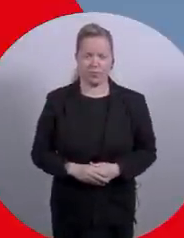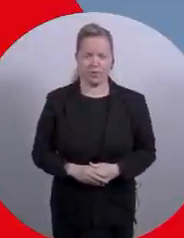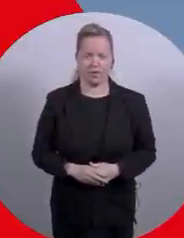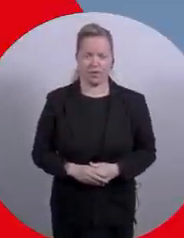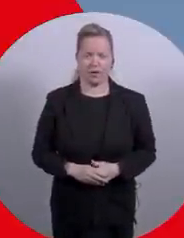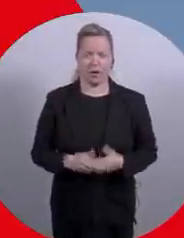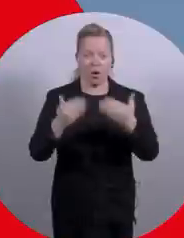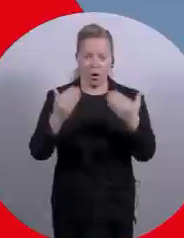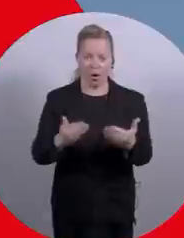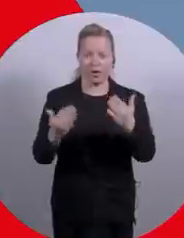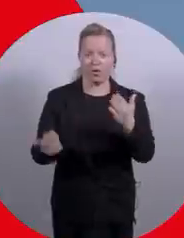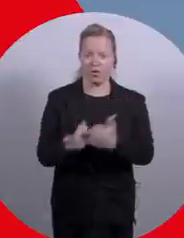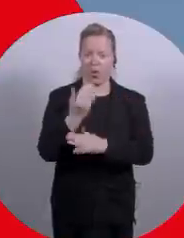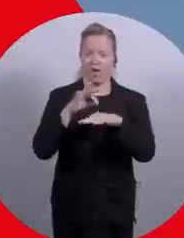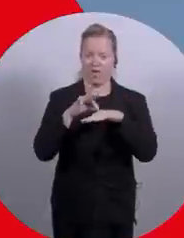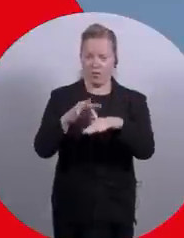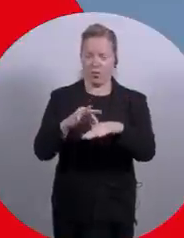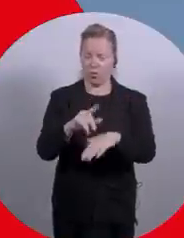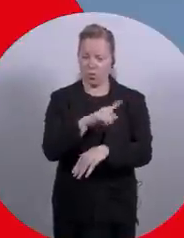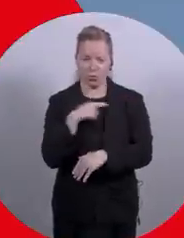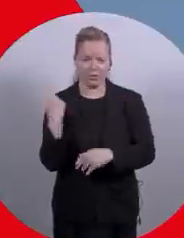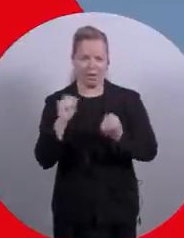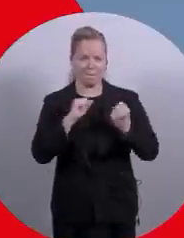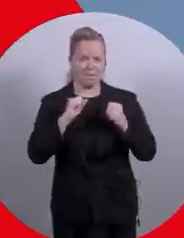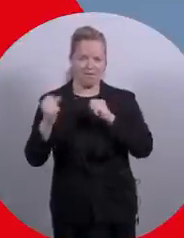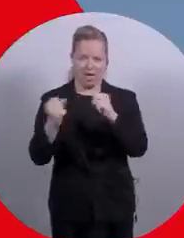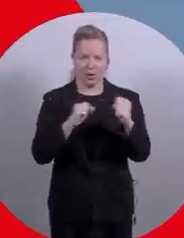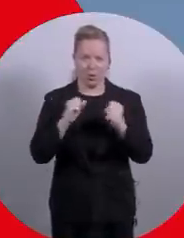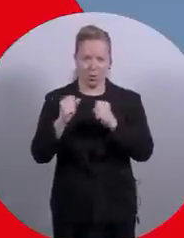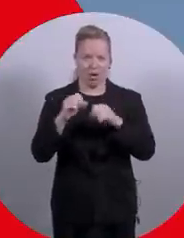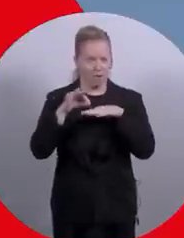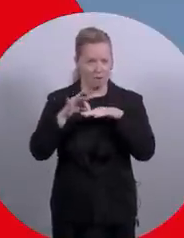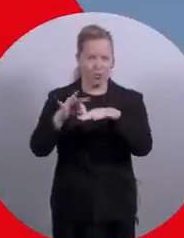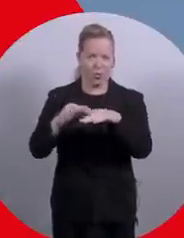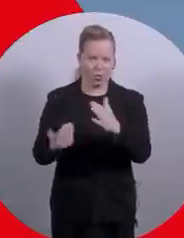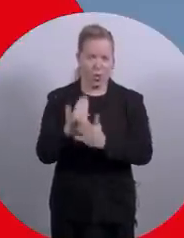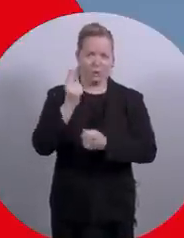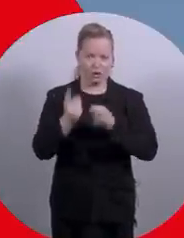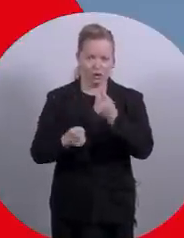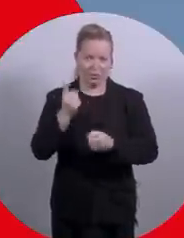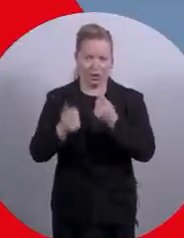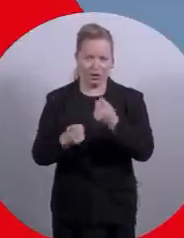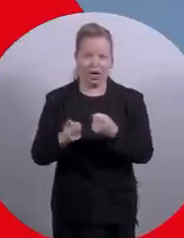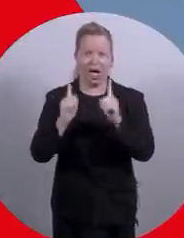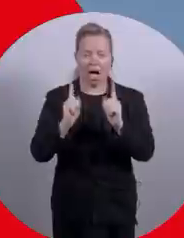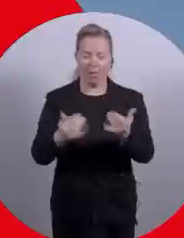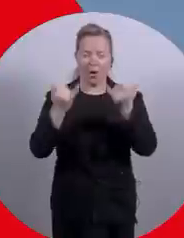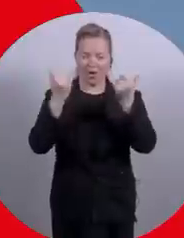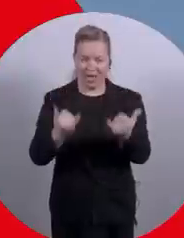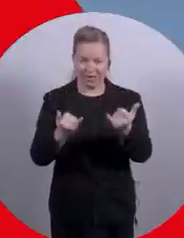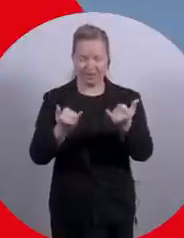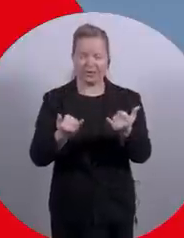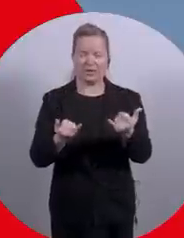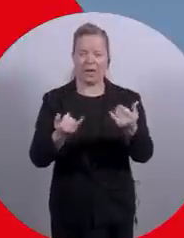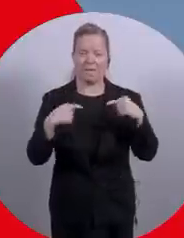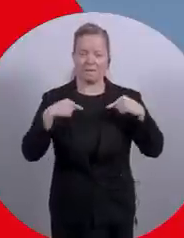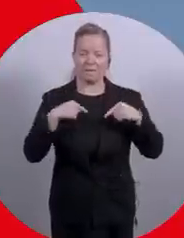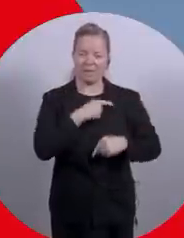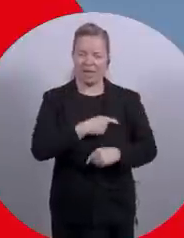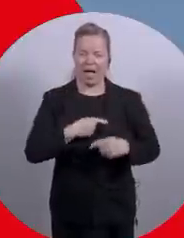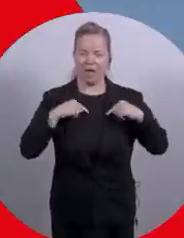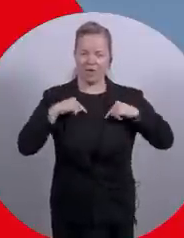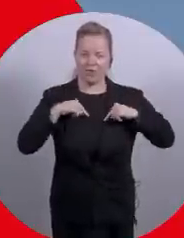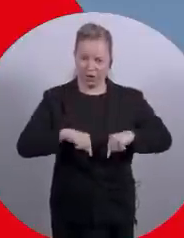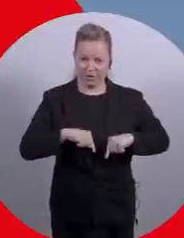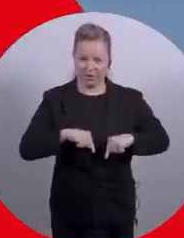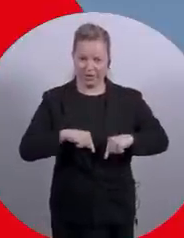die neue Führung unserer Bewegung aber wir verabschieden uns auch von unserer jetzigen Parteivorsitzenden und Liebe